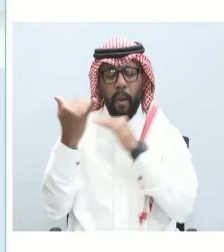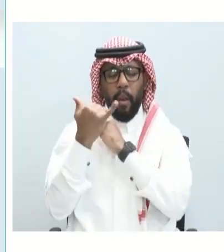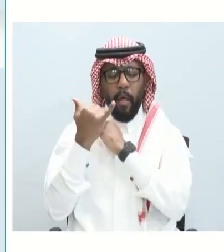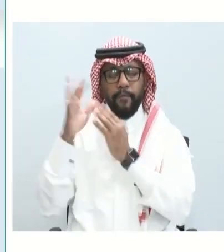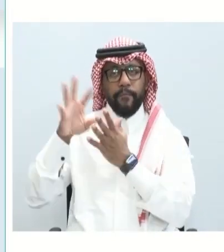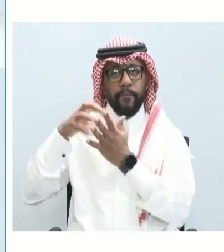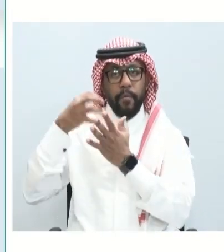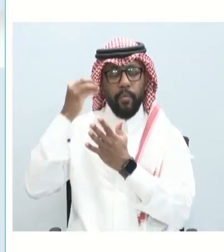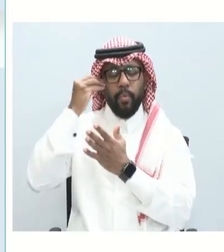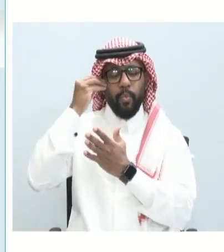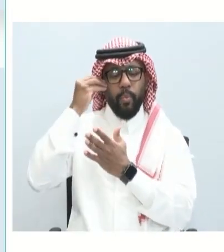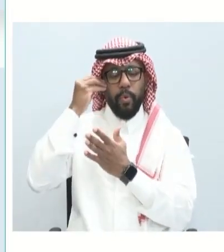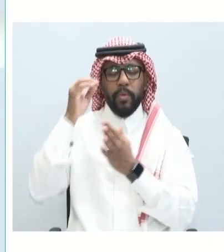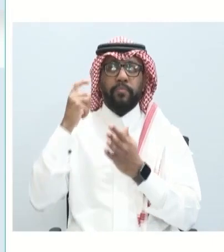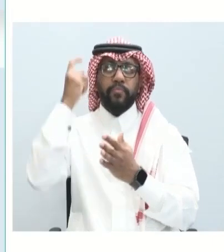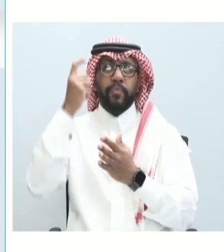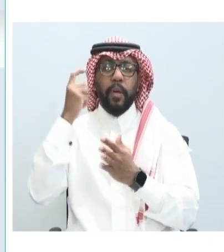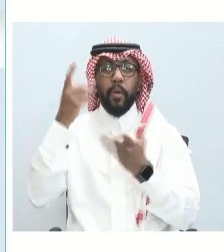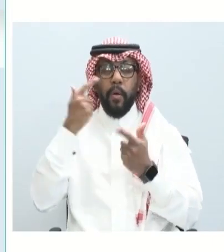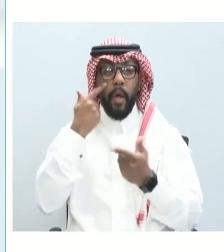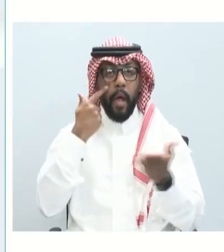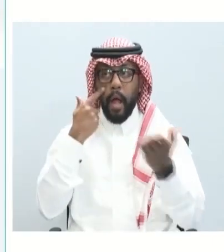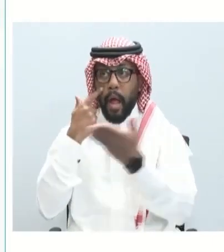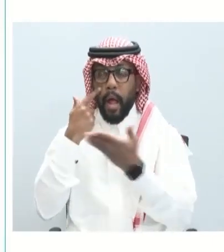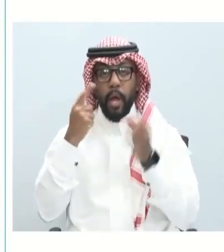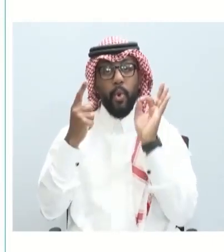التفكير المنطقي في حياتنا اليوميه